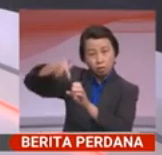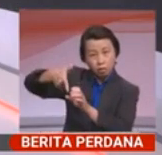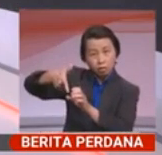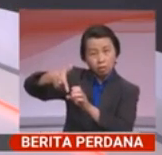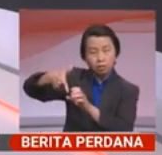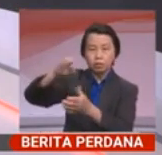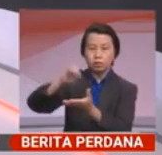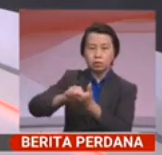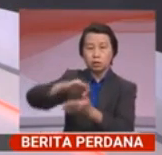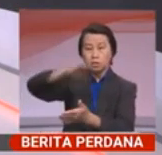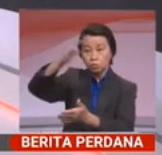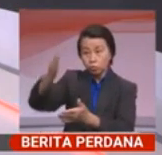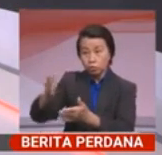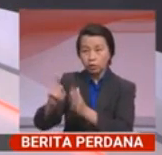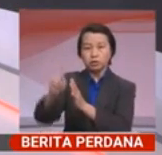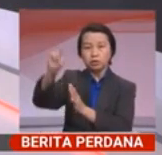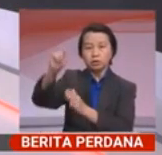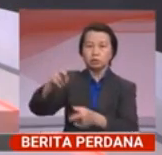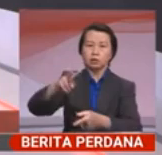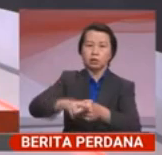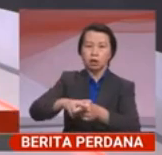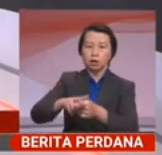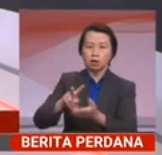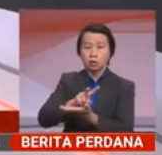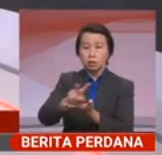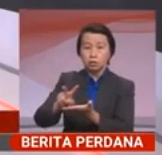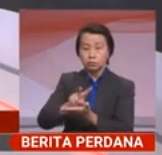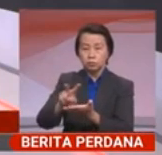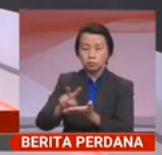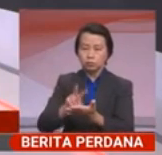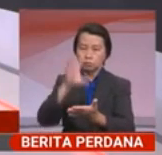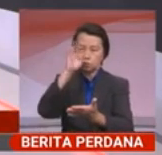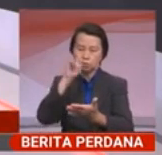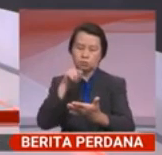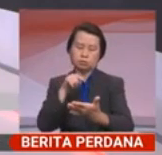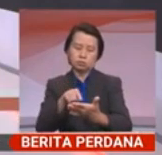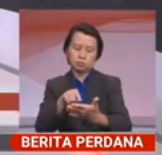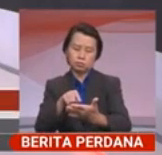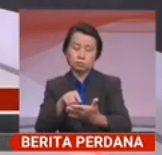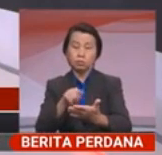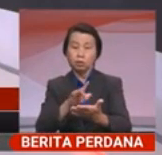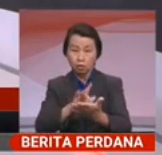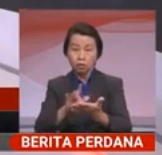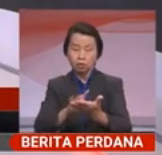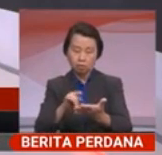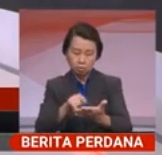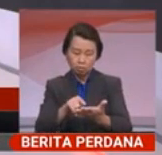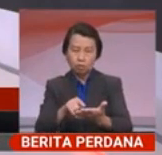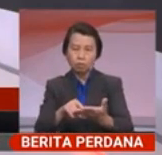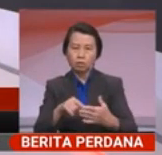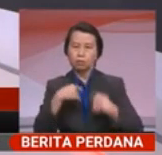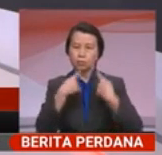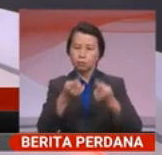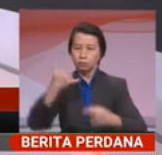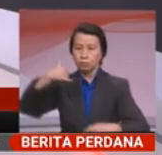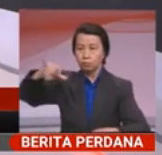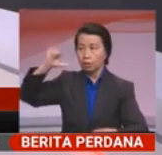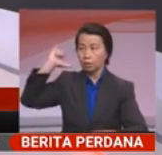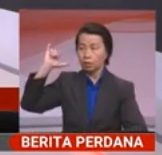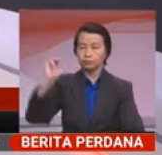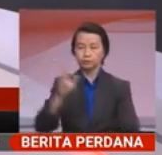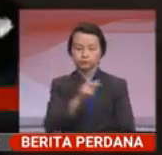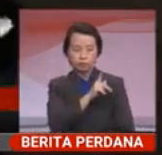di Bukit Tinggi, Klang. Sebuah video berkenaan lelaki terbabit tular di media sosial sejak semalam. Ketua